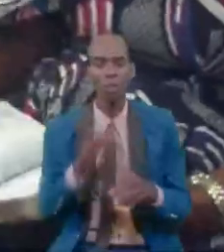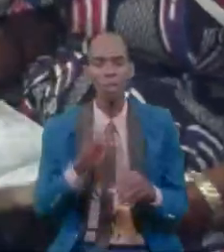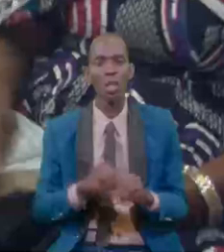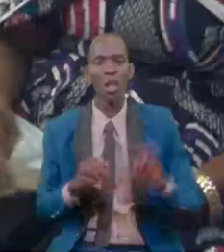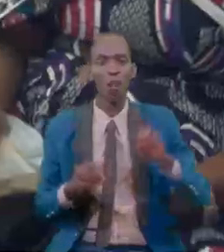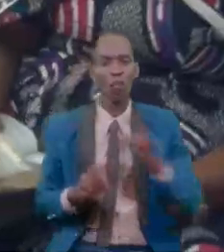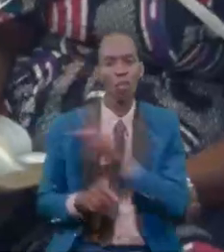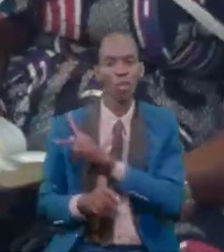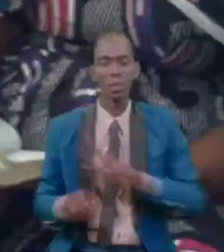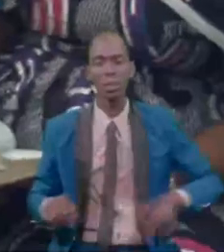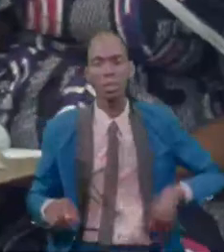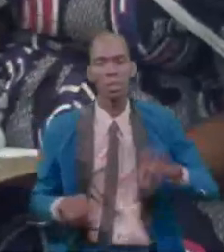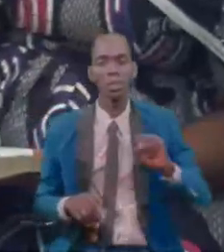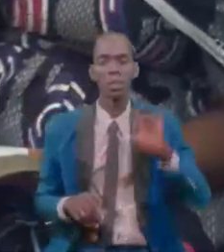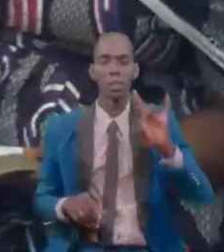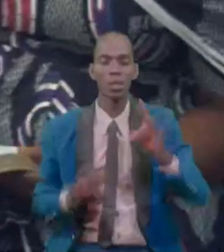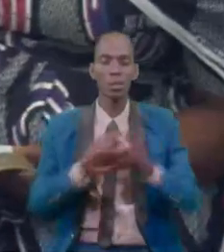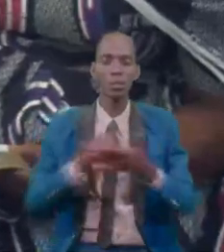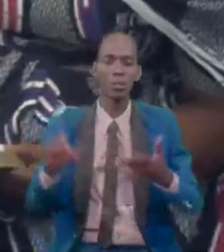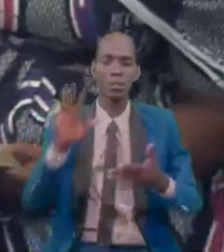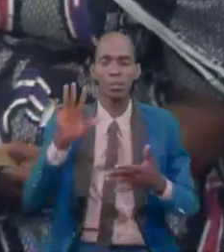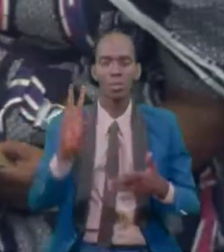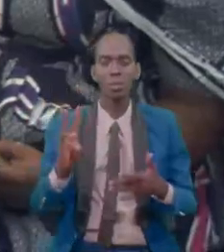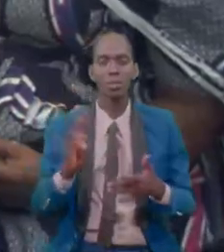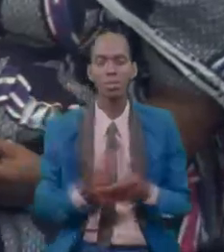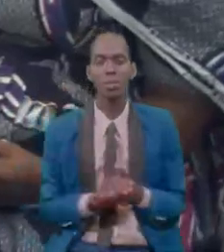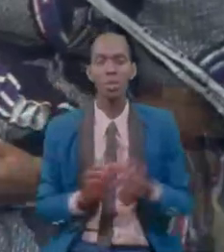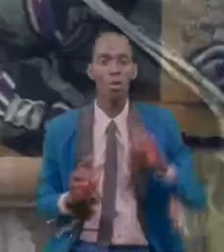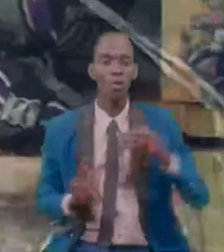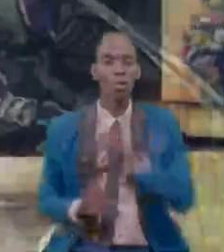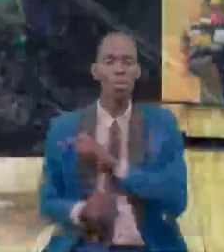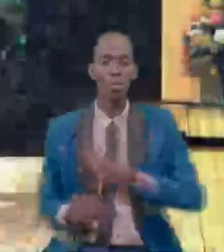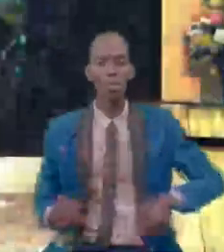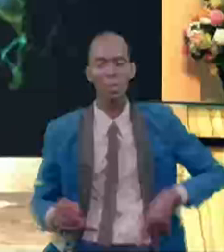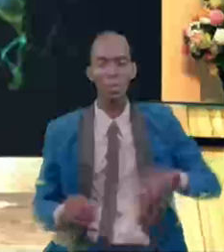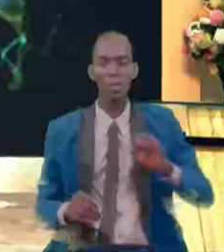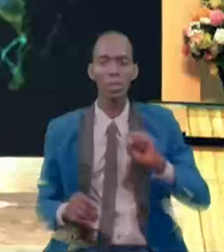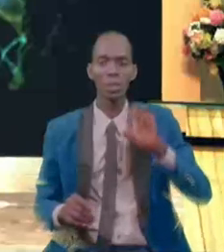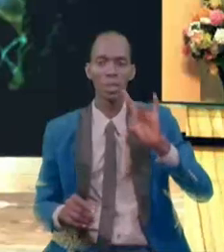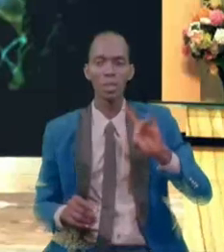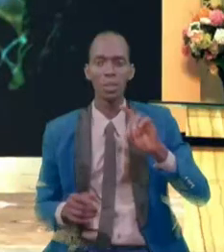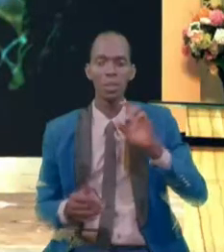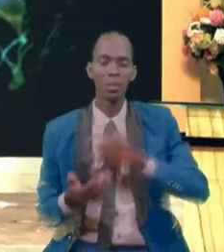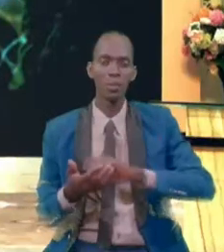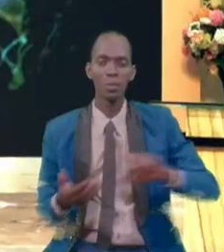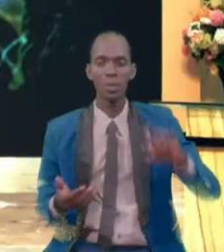Premier roi, chapitre 8, 56. Premier roi, chapitre